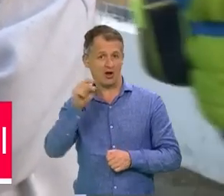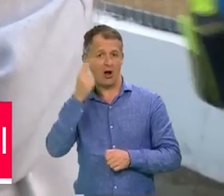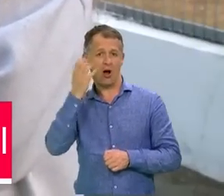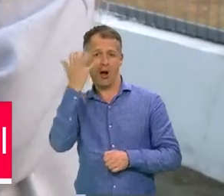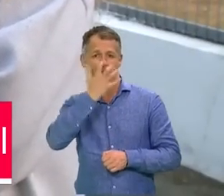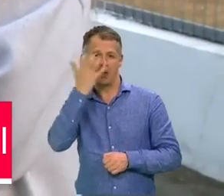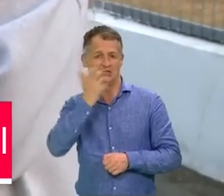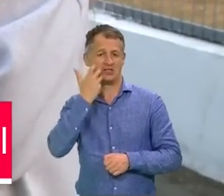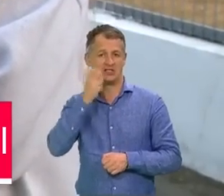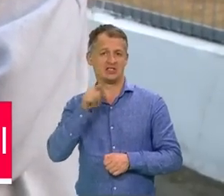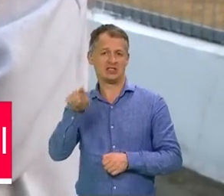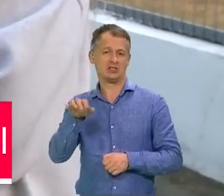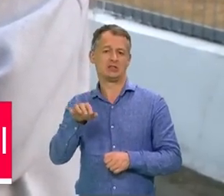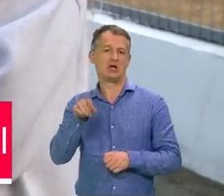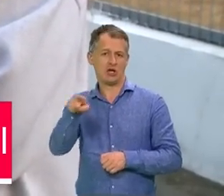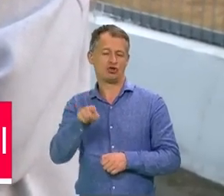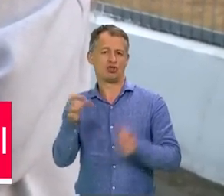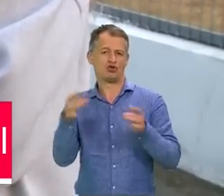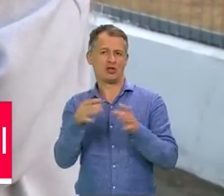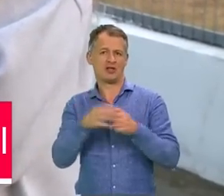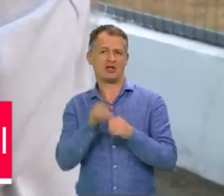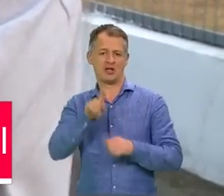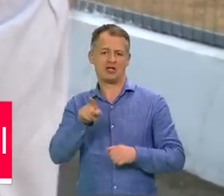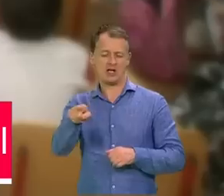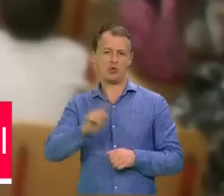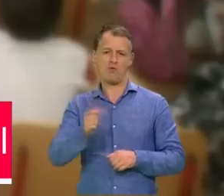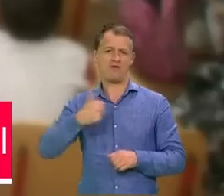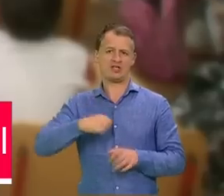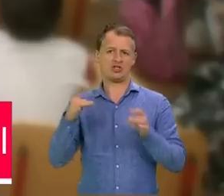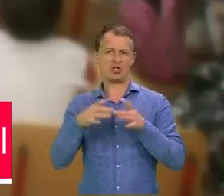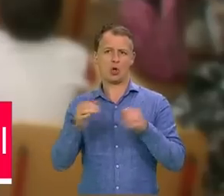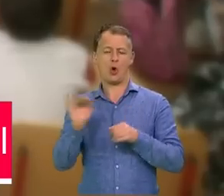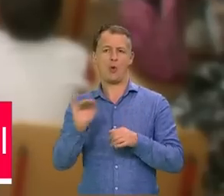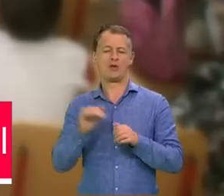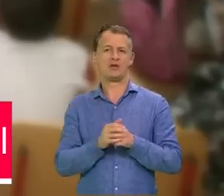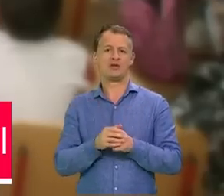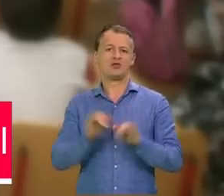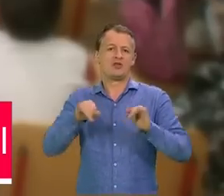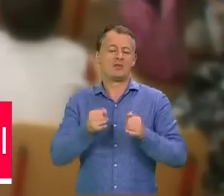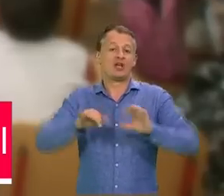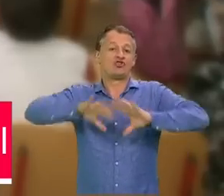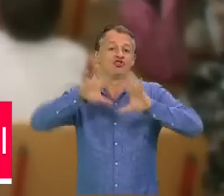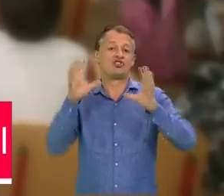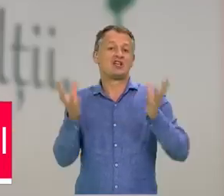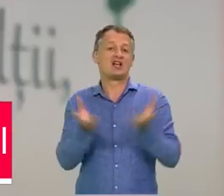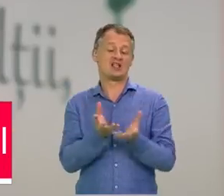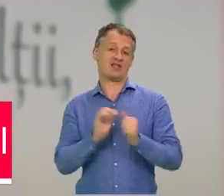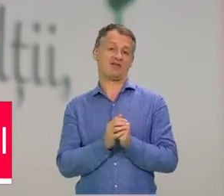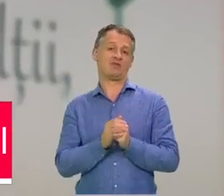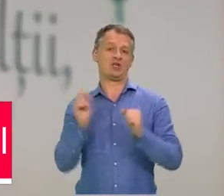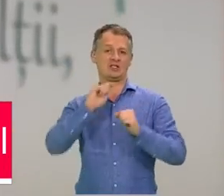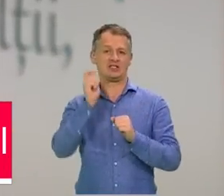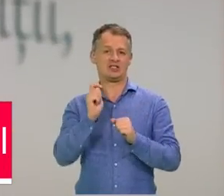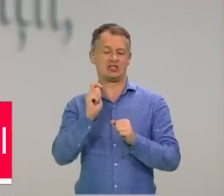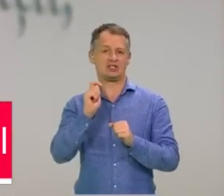luat că între ei, că el nu vrea să se certe cu copii. Este însă un fenomen generalizat în școlile noastre.